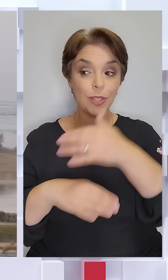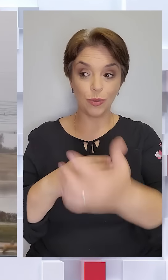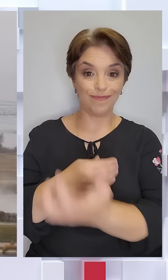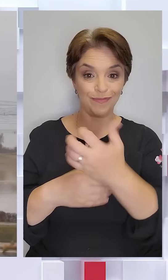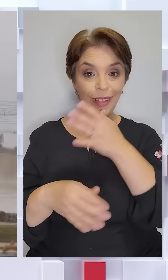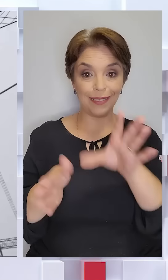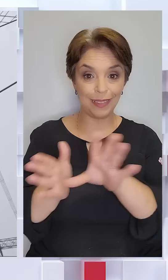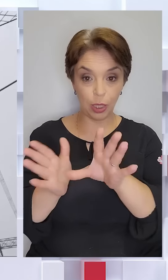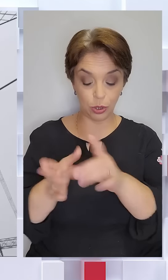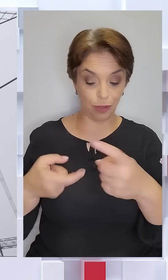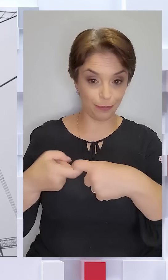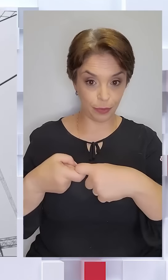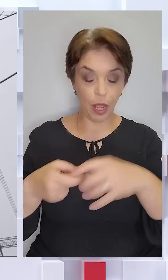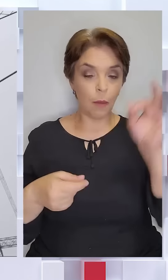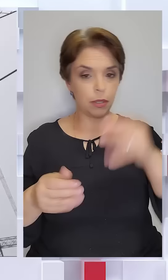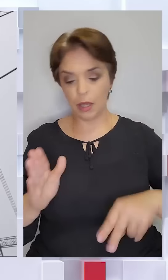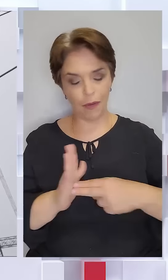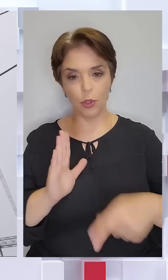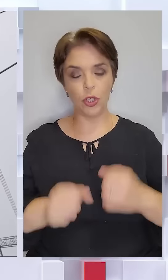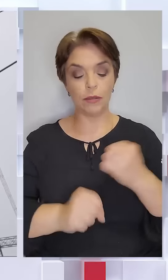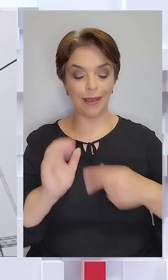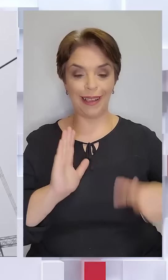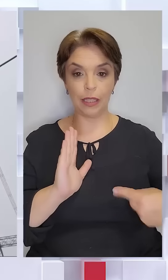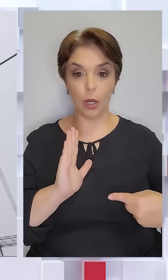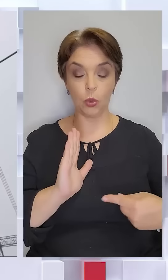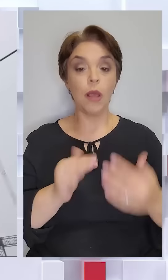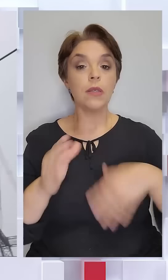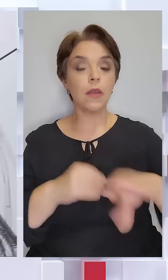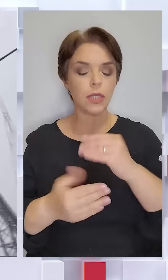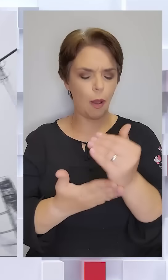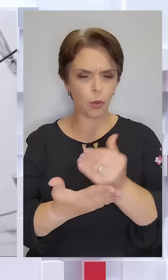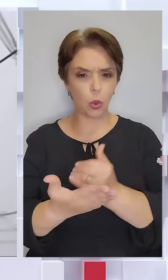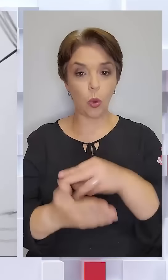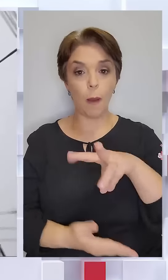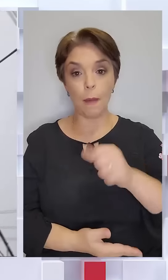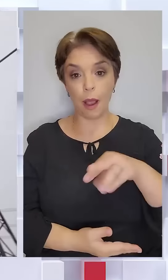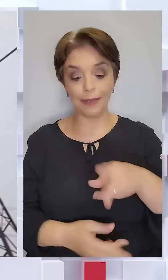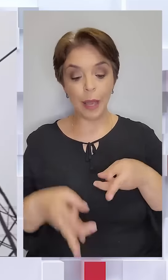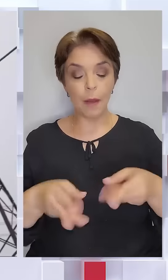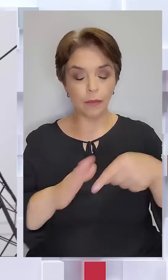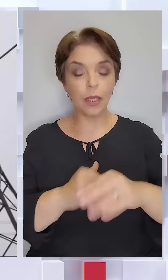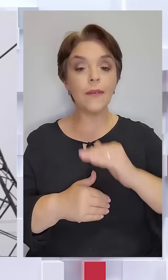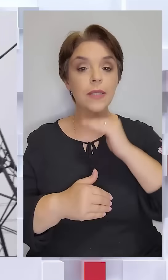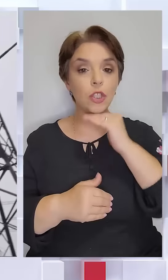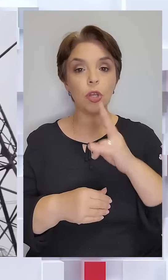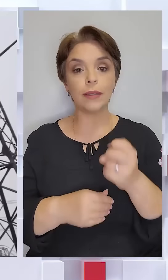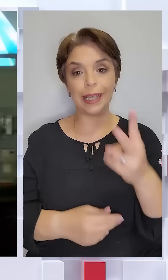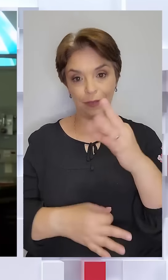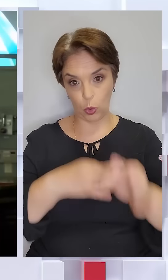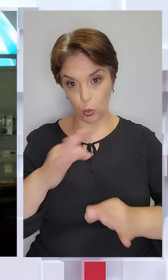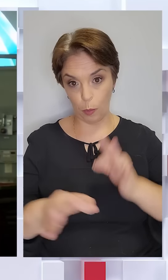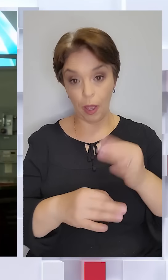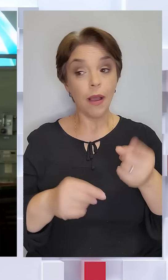зовнішнє електропостачання, миттєво включаються дизель-генератори. За усіма протоколами МАГАТЕ, палива в них вистачає на